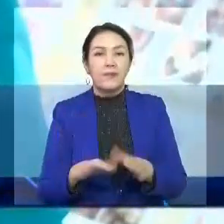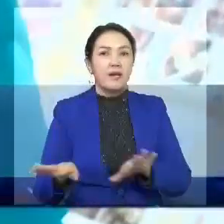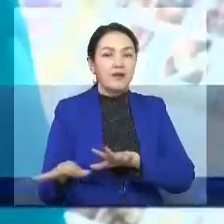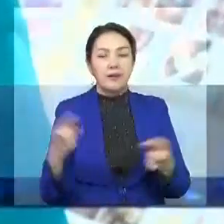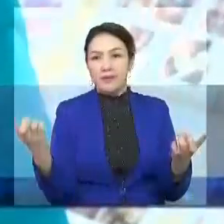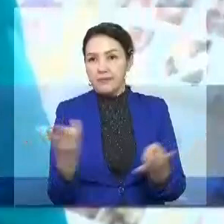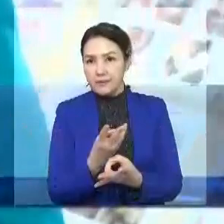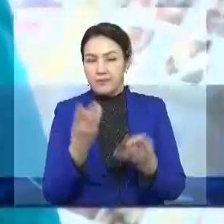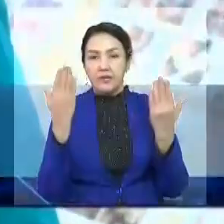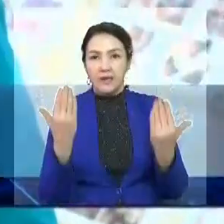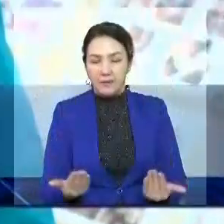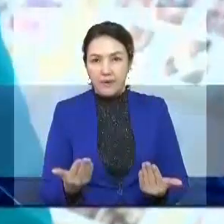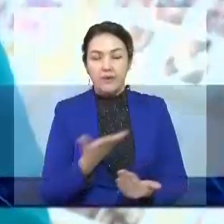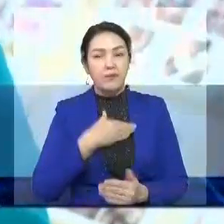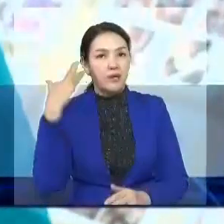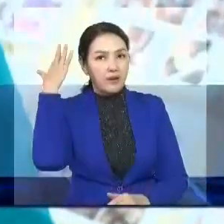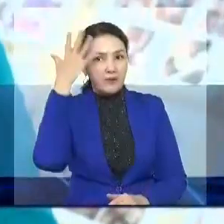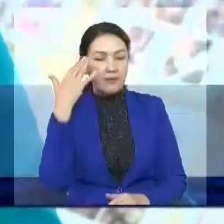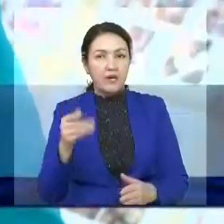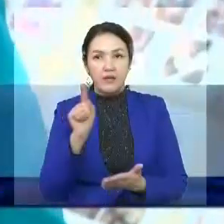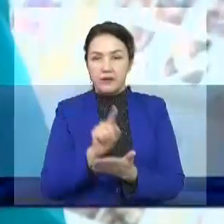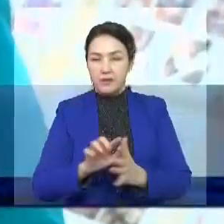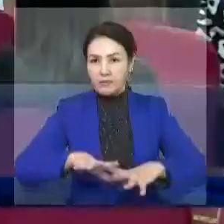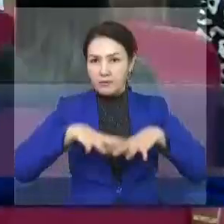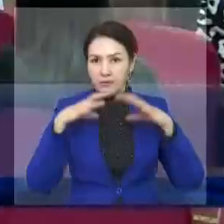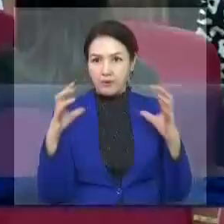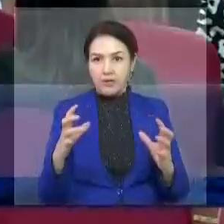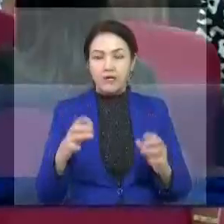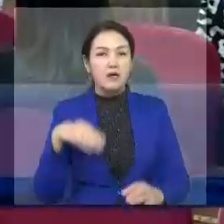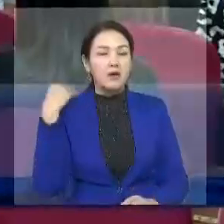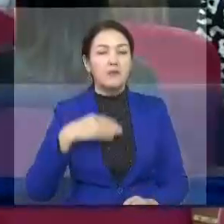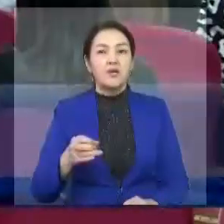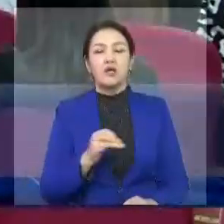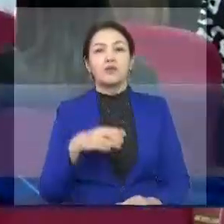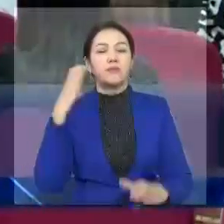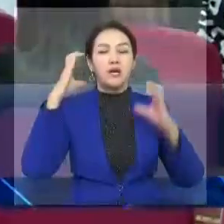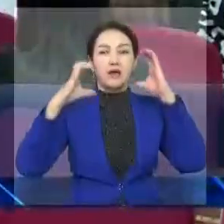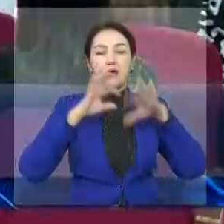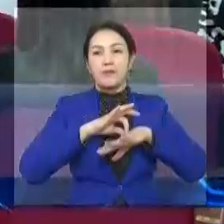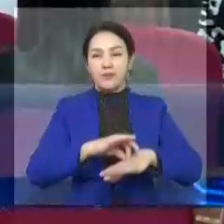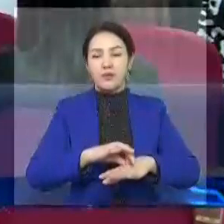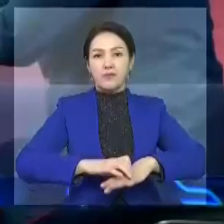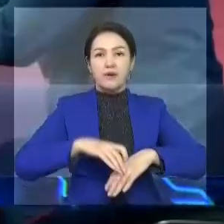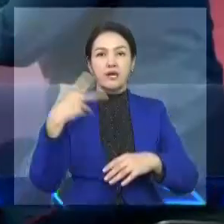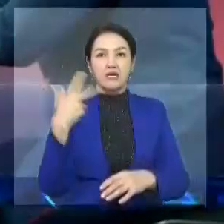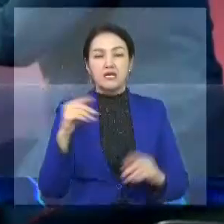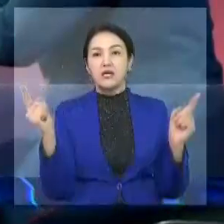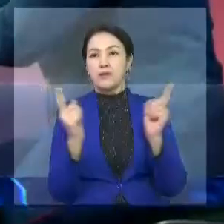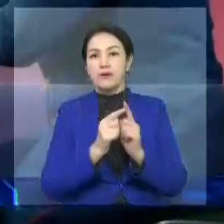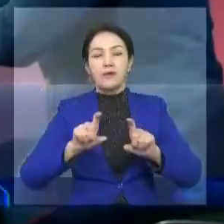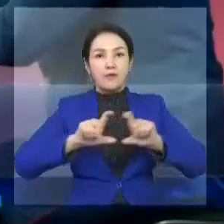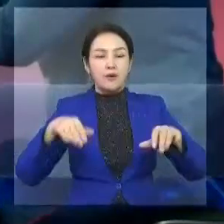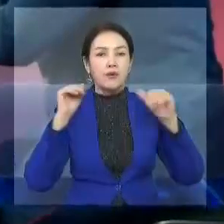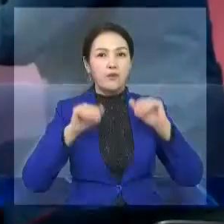просто необходимы сейчас. И, по моему мнению, их должно быть больше. Актюбинским юридическим институтом проведено уже более 30 встреч в